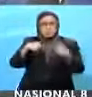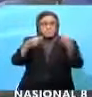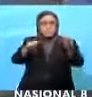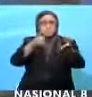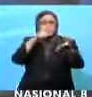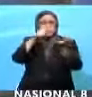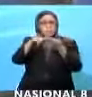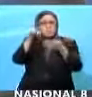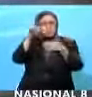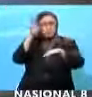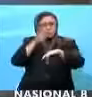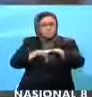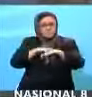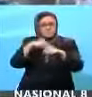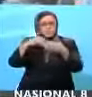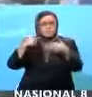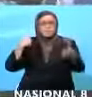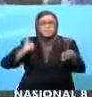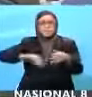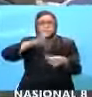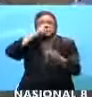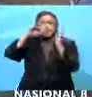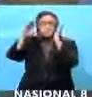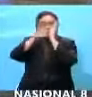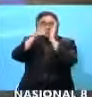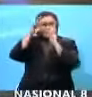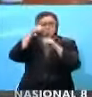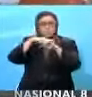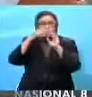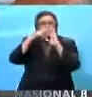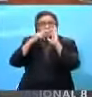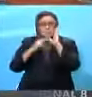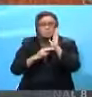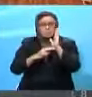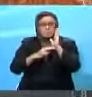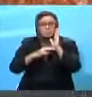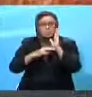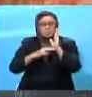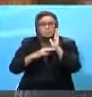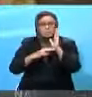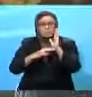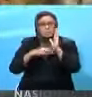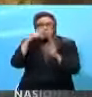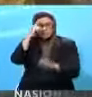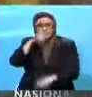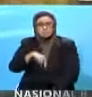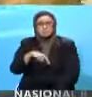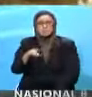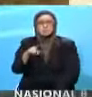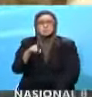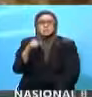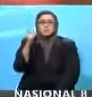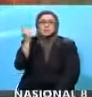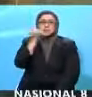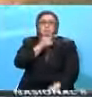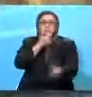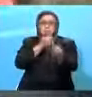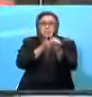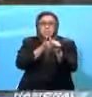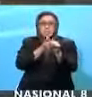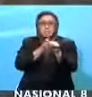sebelum penguatkuasaan sepenuhnya undang-undang kepada mereka yang ingkar dilaksanakan bermula 1 Jun tahun